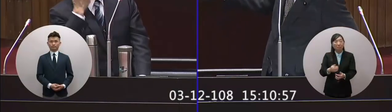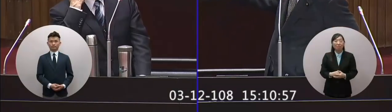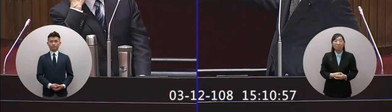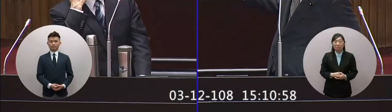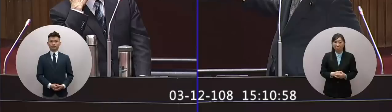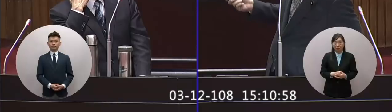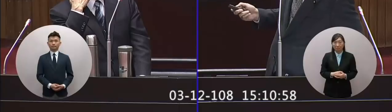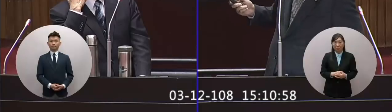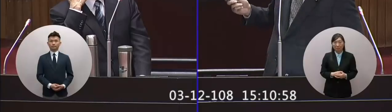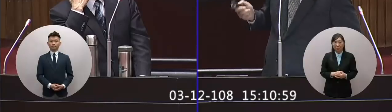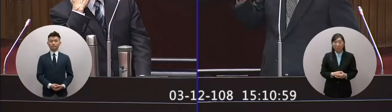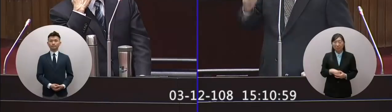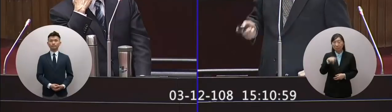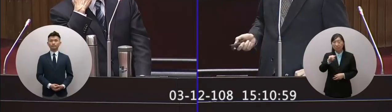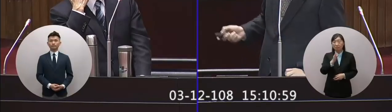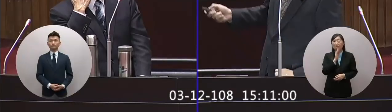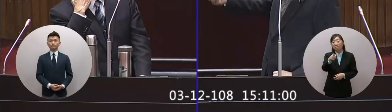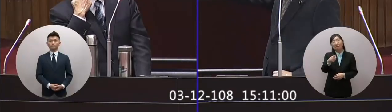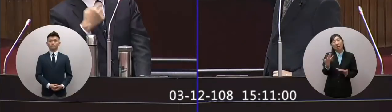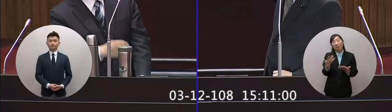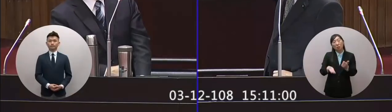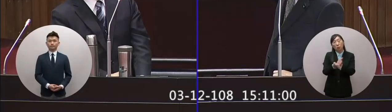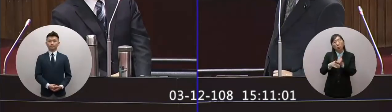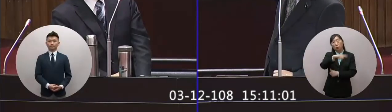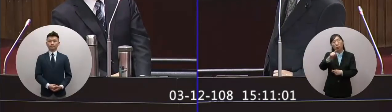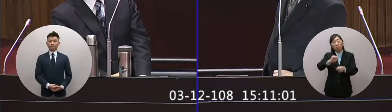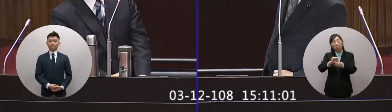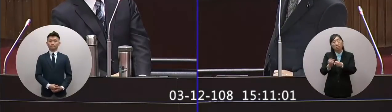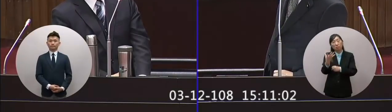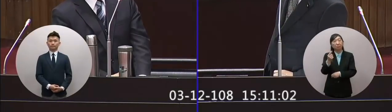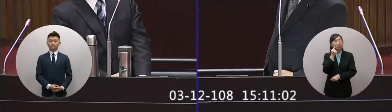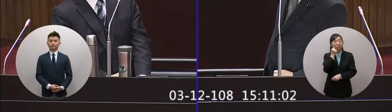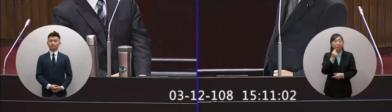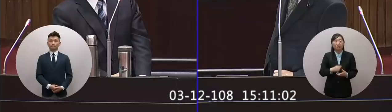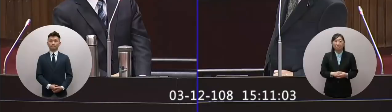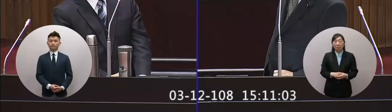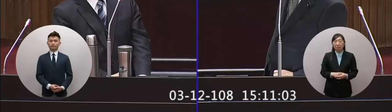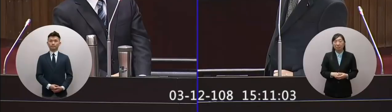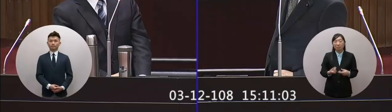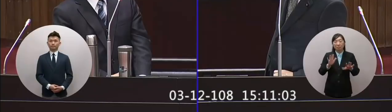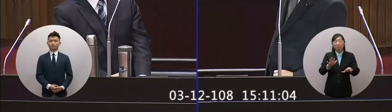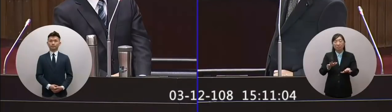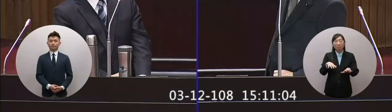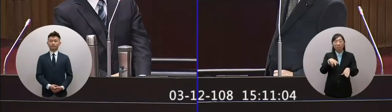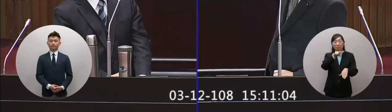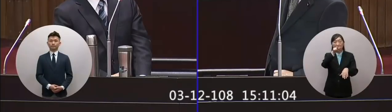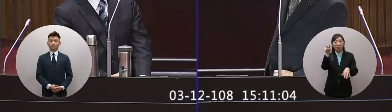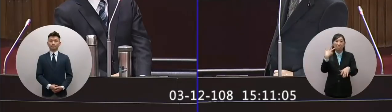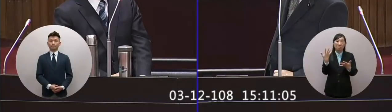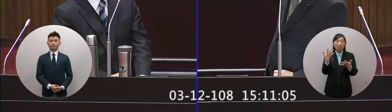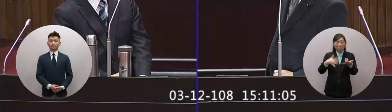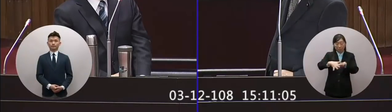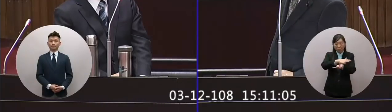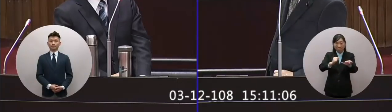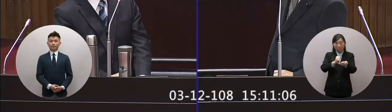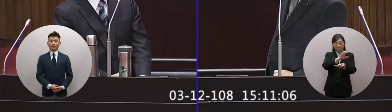是这个数字永远上不来。我们可以看从整个我们台湾我们